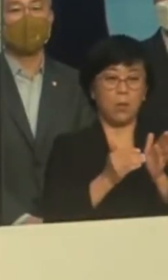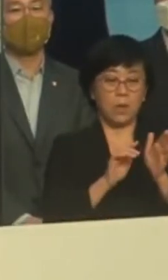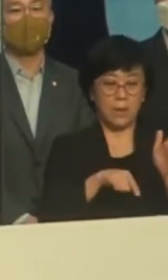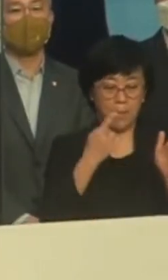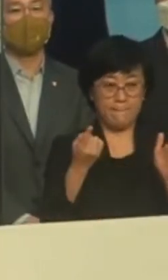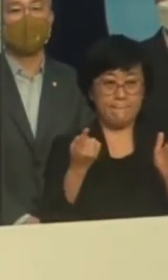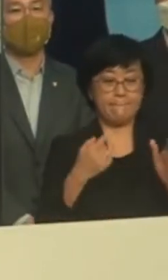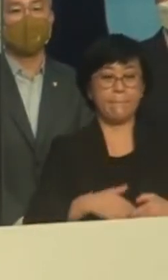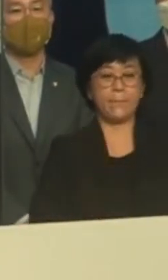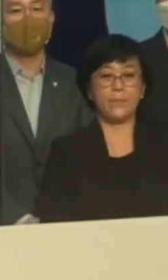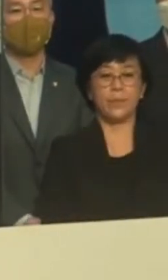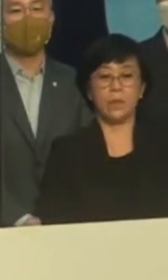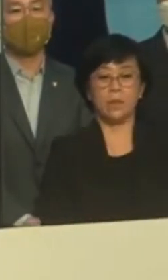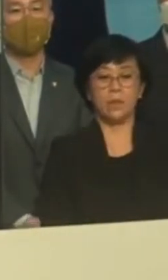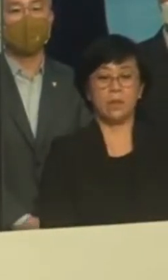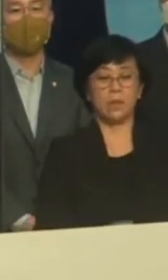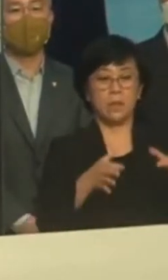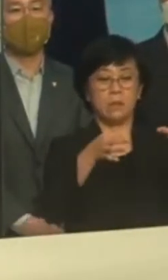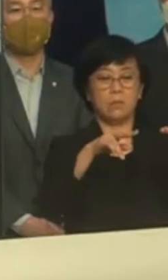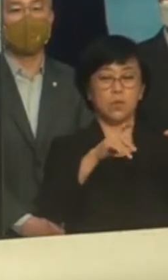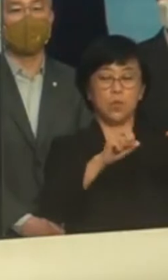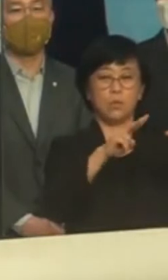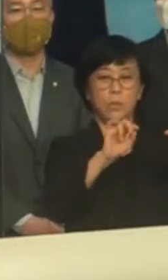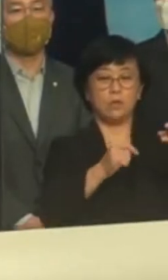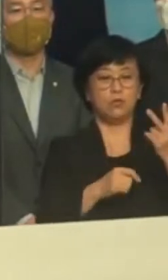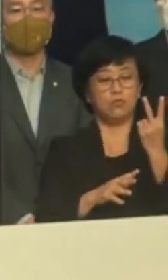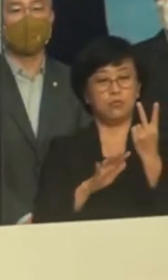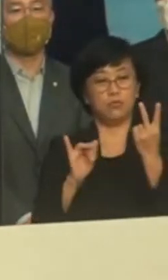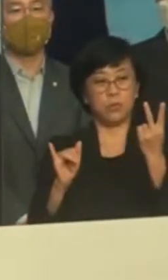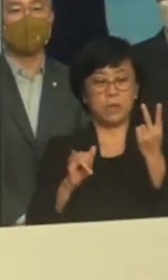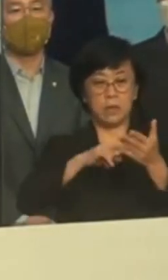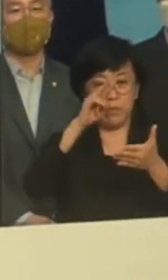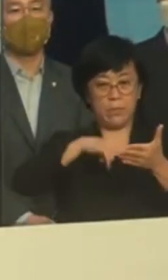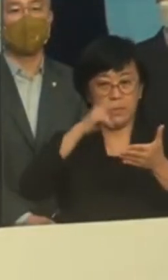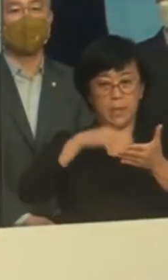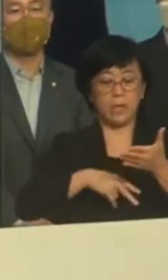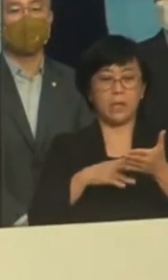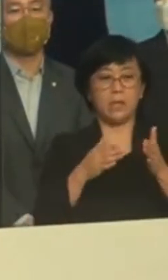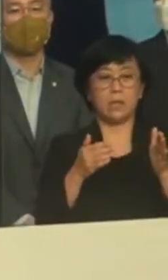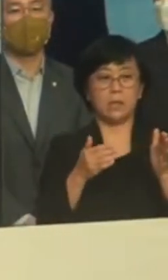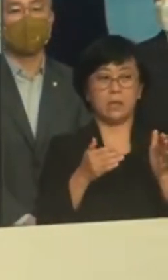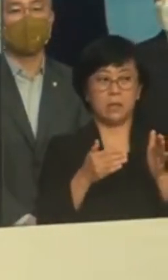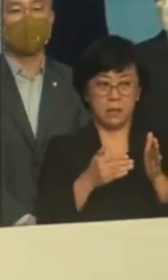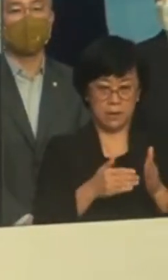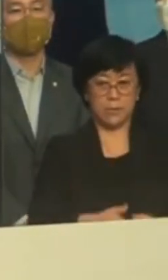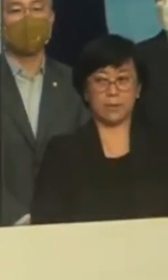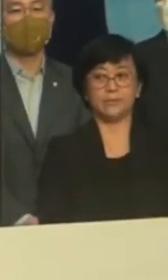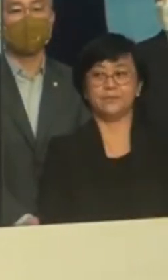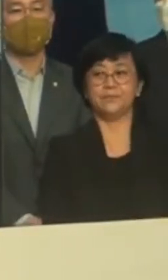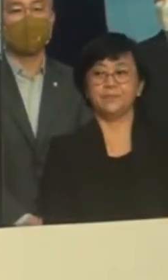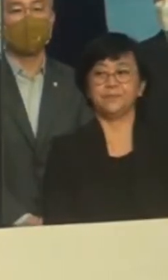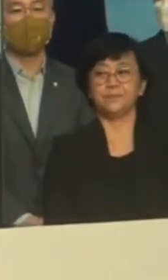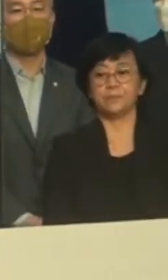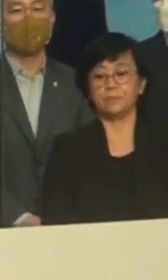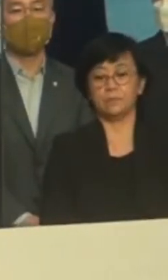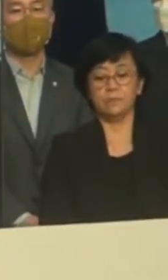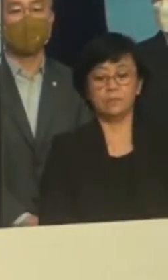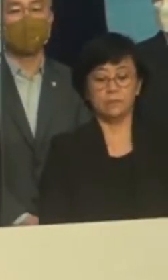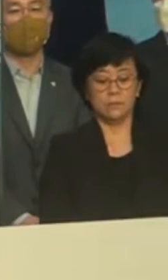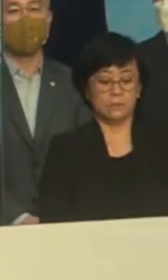후에 김종민 최고위원님과 김진애 의원님 두 분이 성명서를 낭독하시도록 하겠습니다.